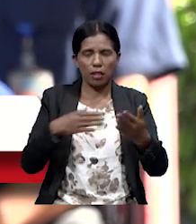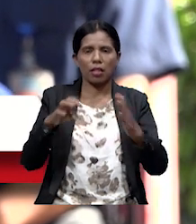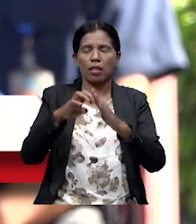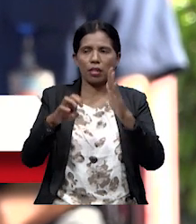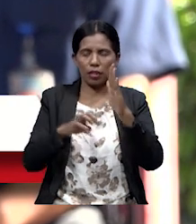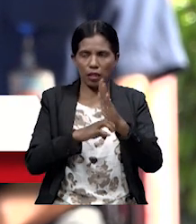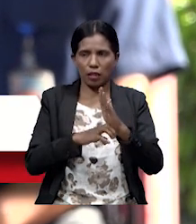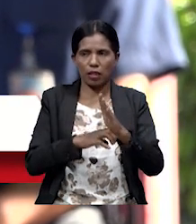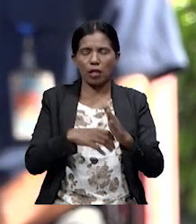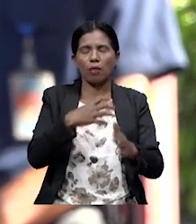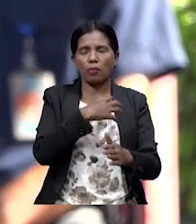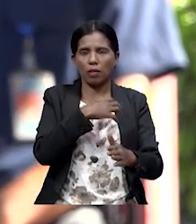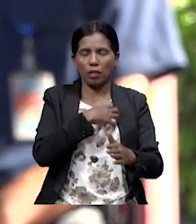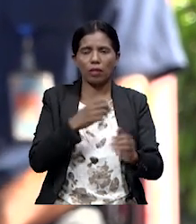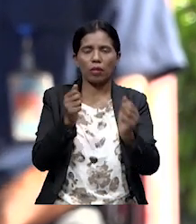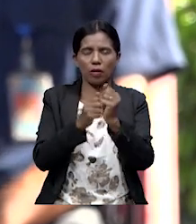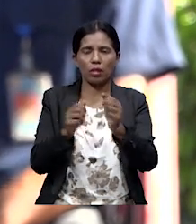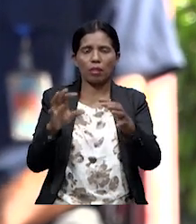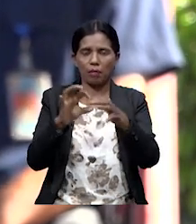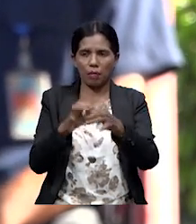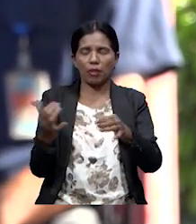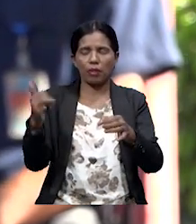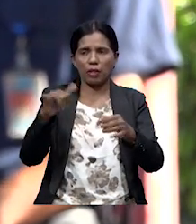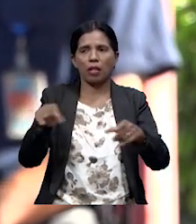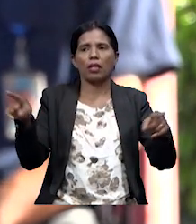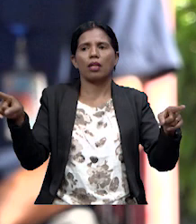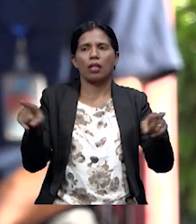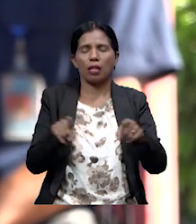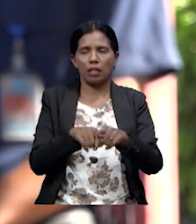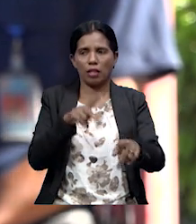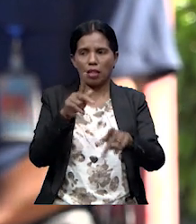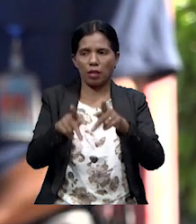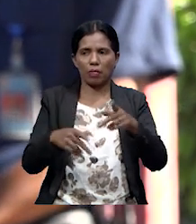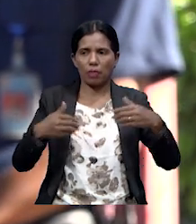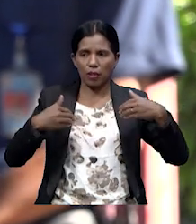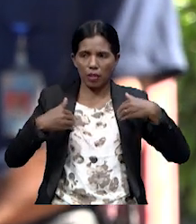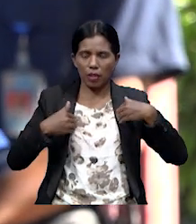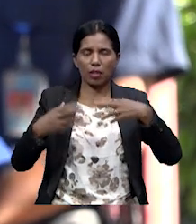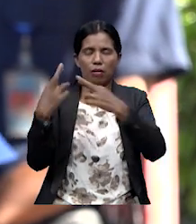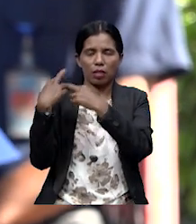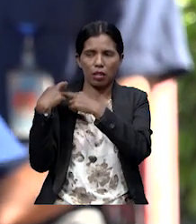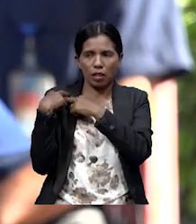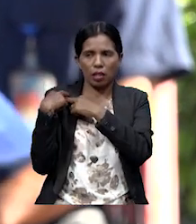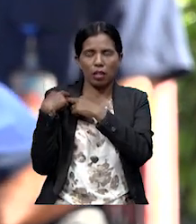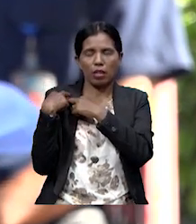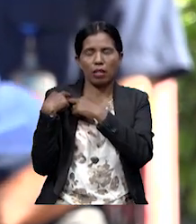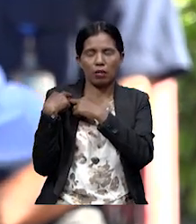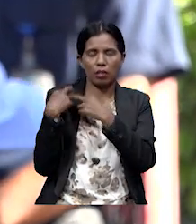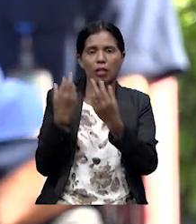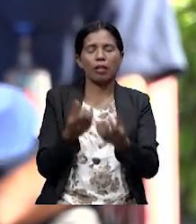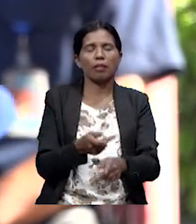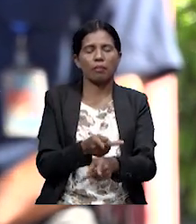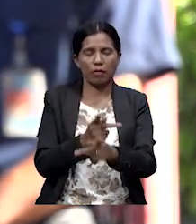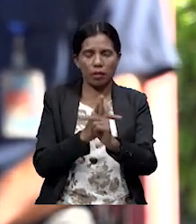No PNTL ini membro sila. Nuda emane be responsabel kode impres da uza